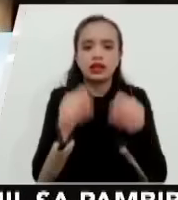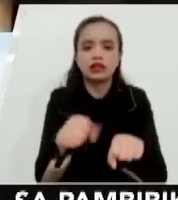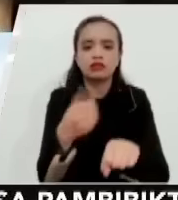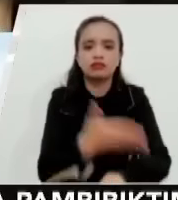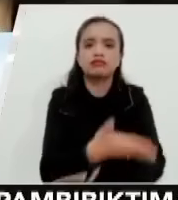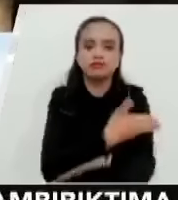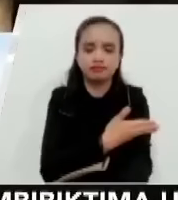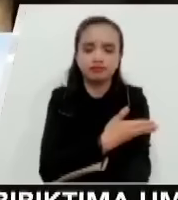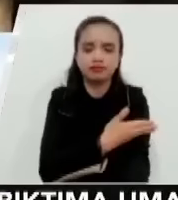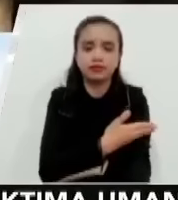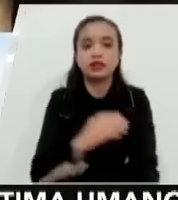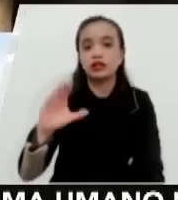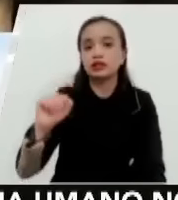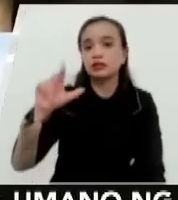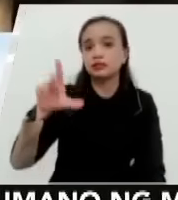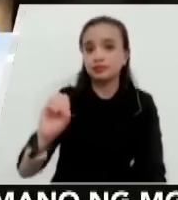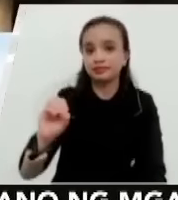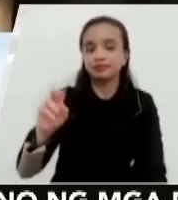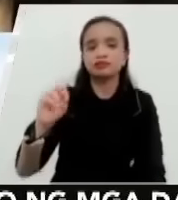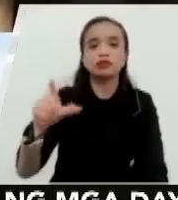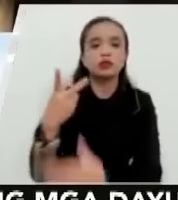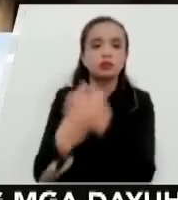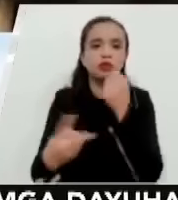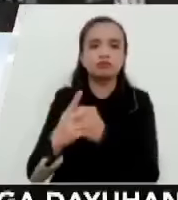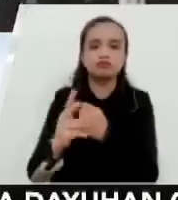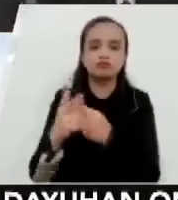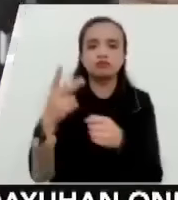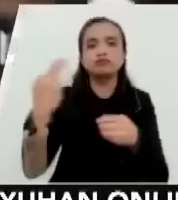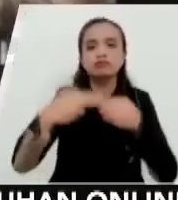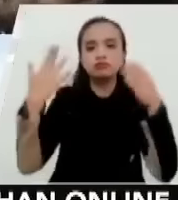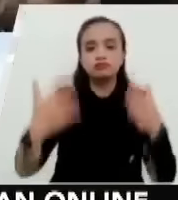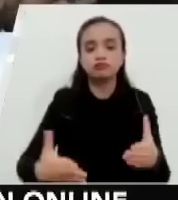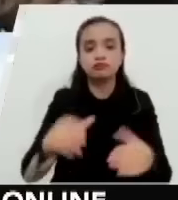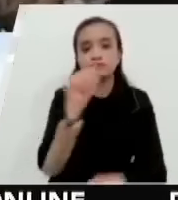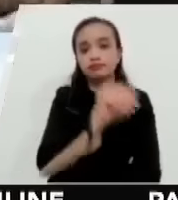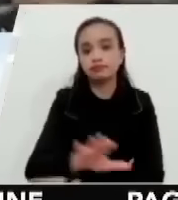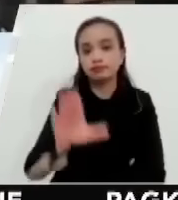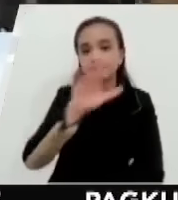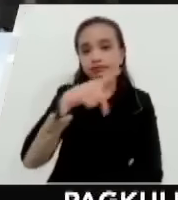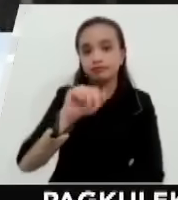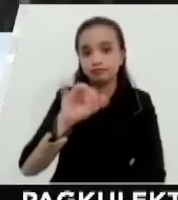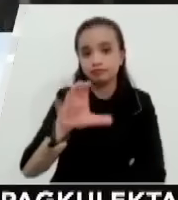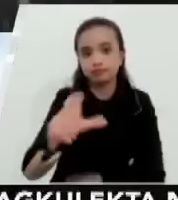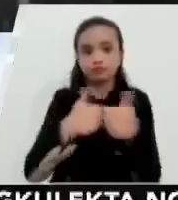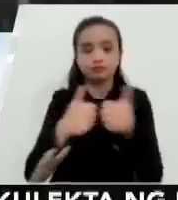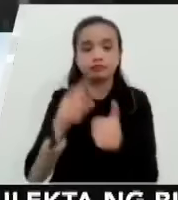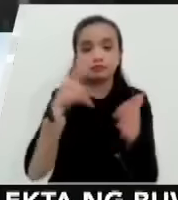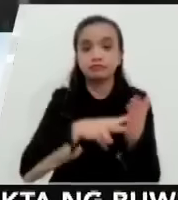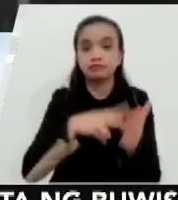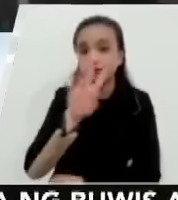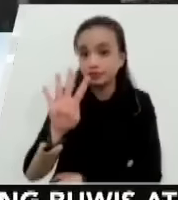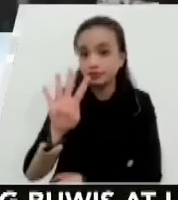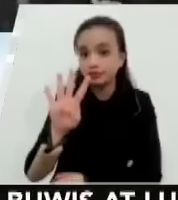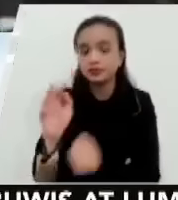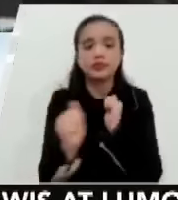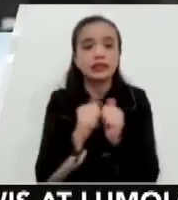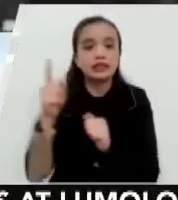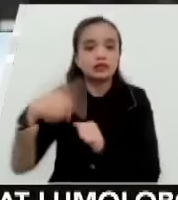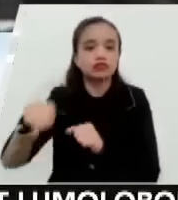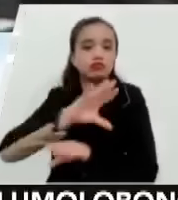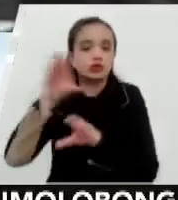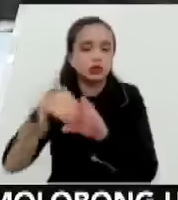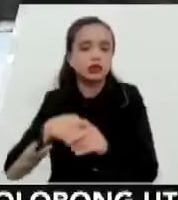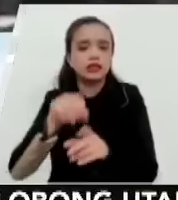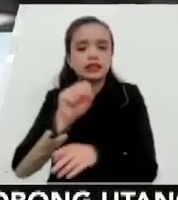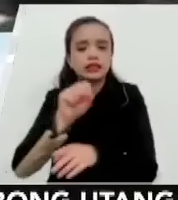at Noel ay kapwa kalahok sa Asia Pacific Predator League 2024, kung saan pasok sa semifinals ang apat na team